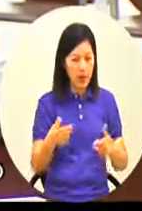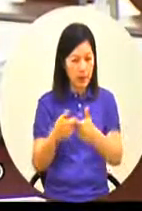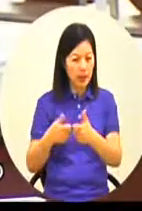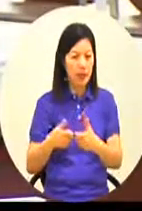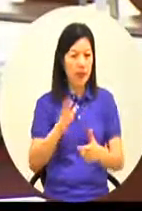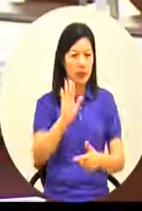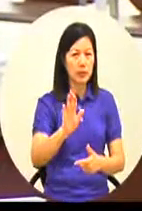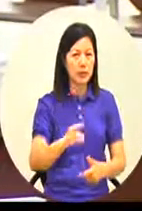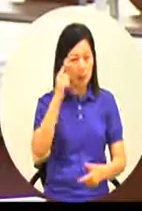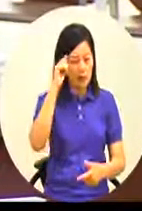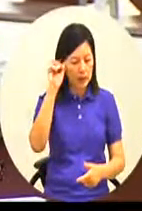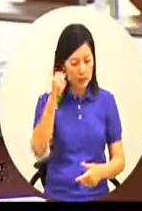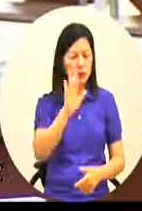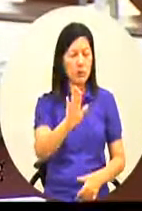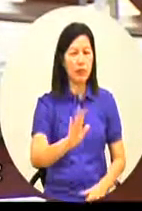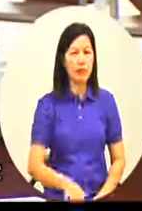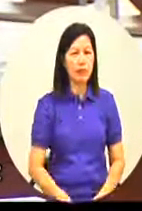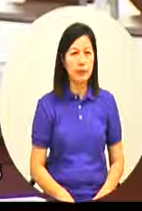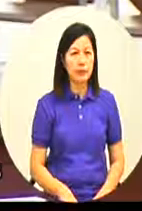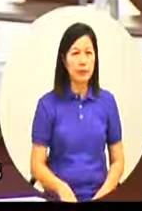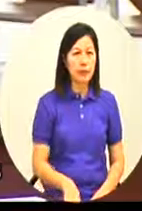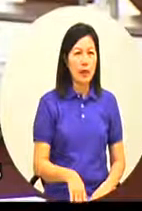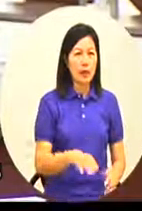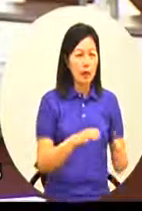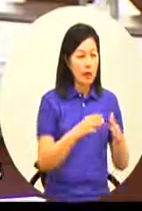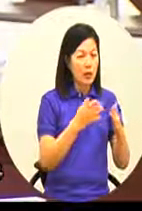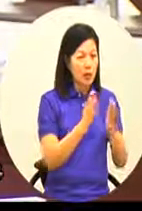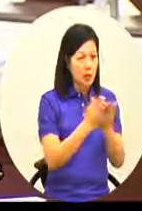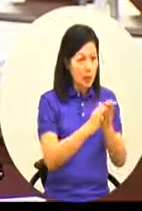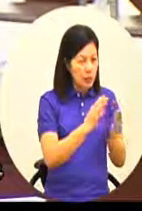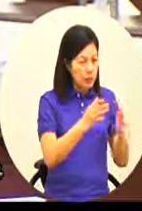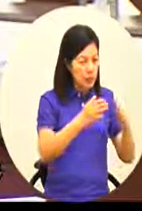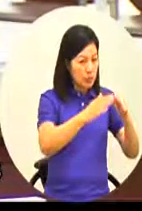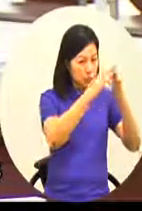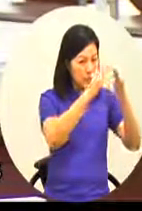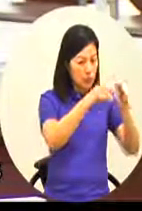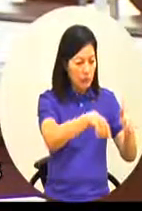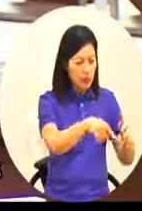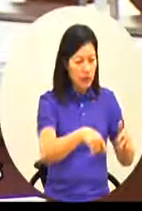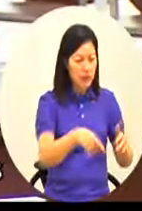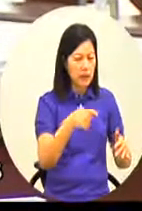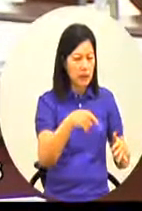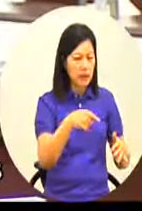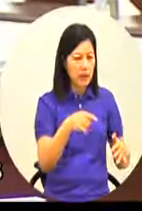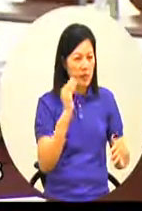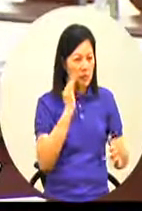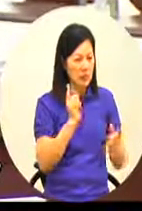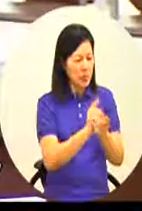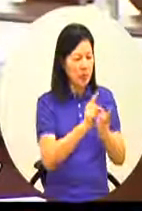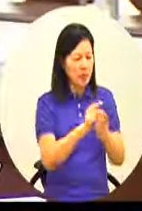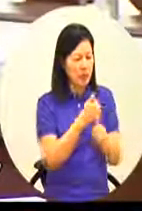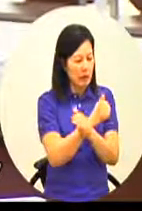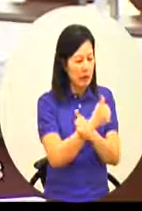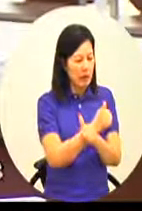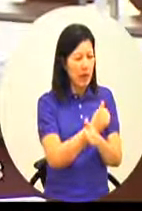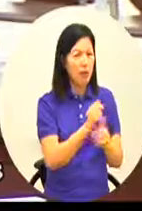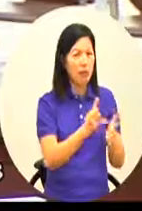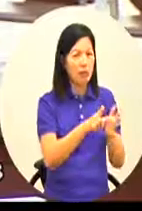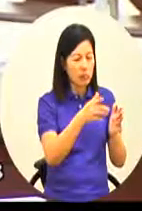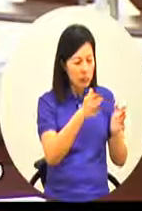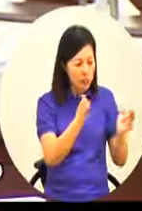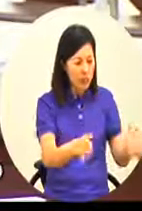因遐个图书馆对不对吼、哦，是一位难求啊。好，尤其那是讲到这要考试的时阵哦，真正掠顶了伫遐排队哦，真正看到可